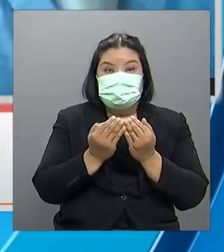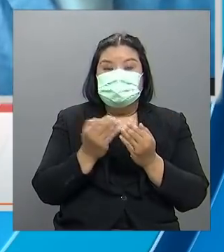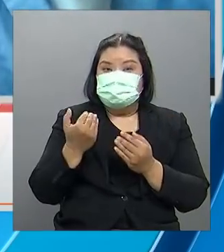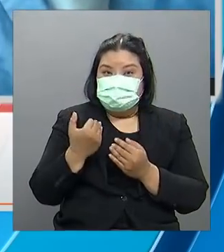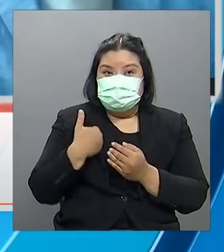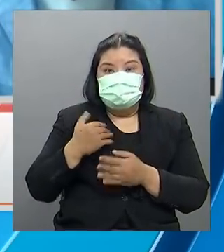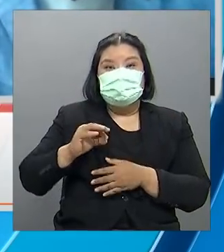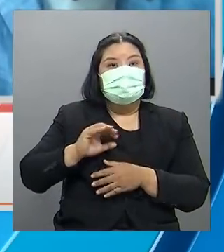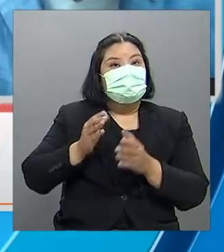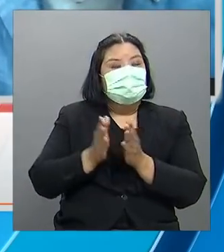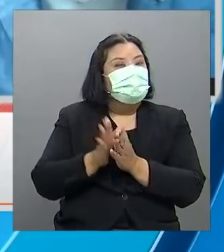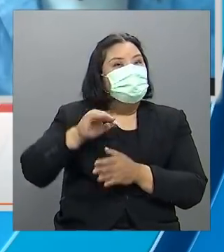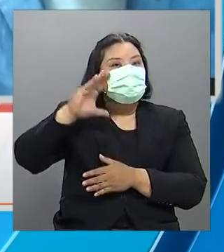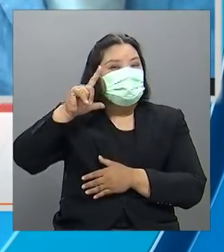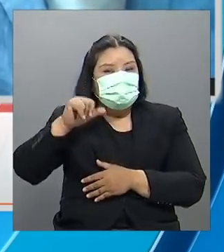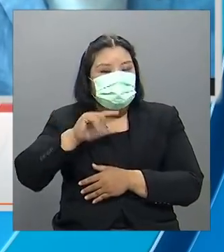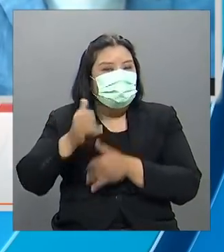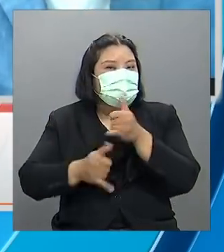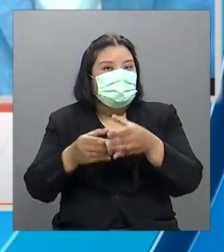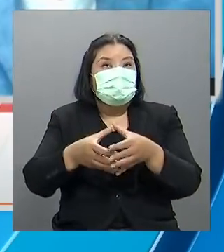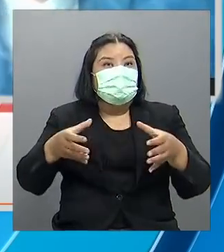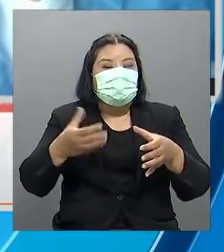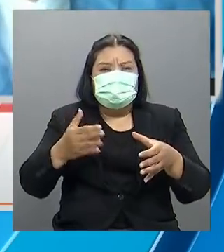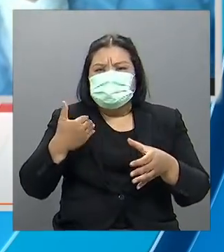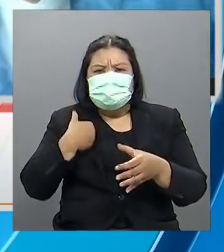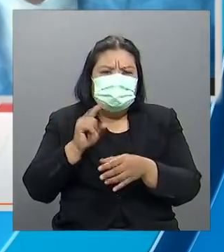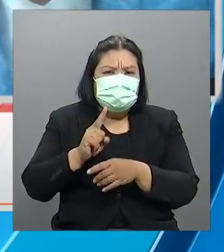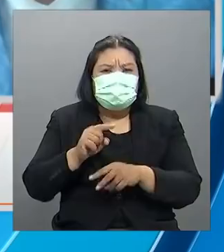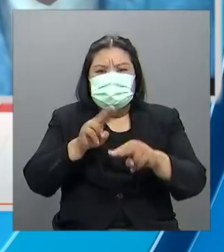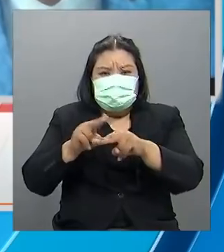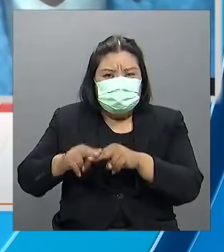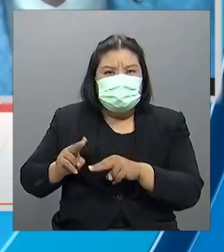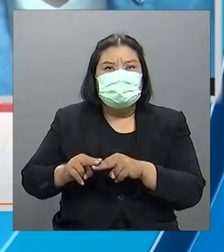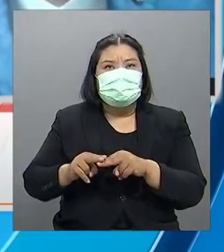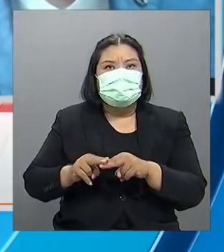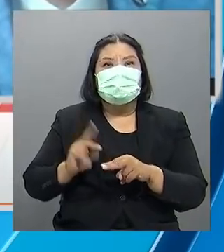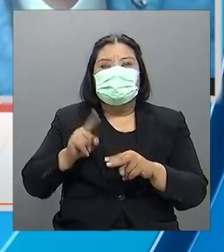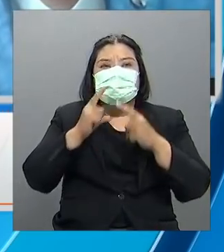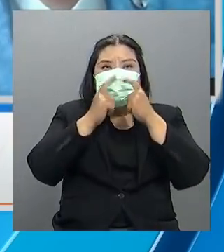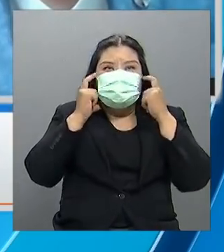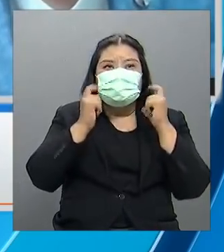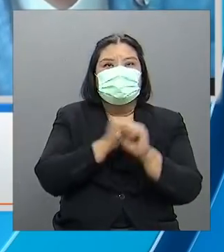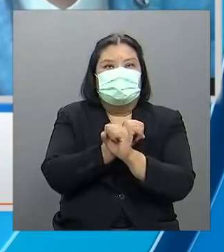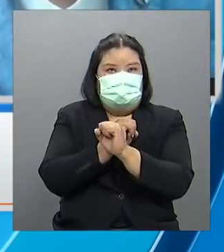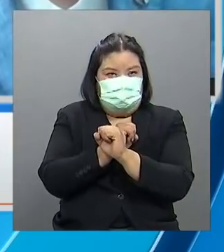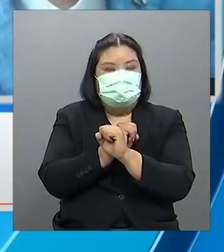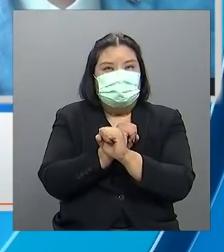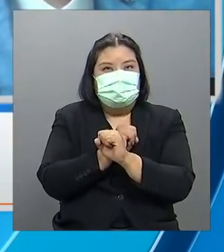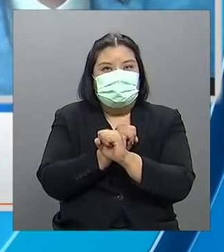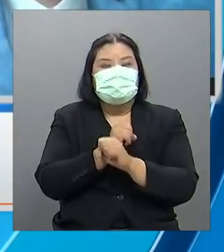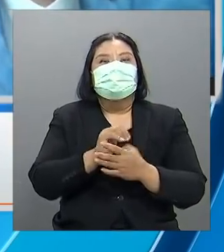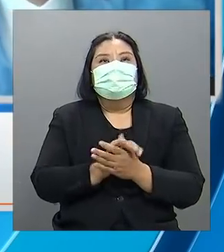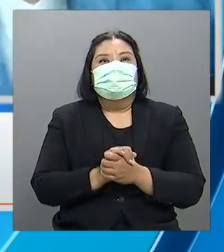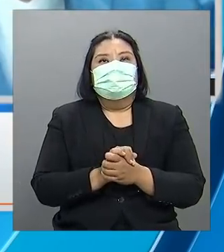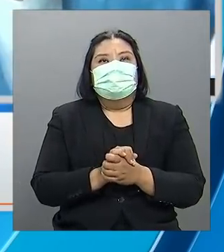เป็นพื้นที่ใช้ร่วมกันกับผู้อื่นก็จะต้องมีการป้องกันอย่างดีค่ะอันนี้ก็เป็นประกอบหลักๆนะ